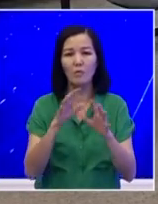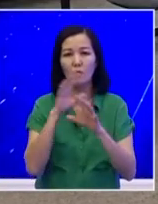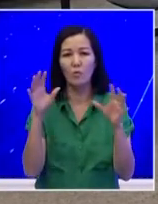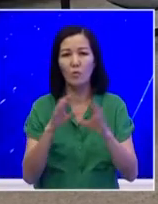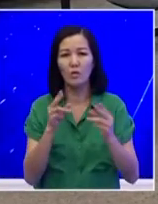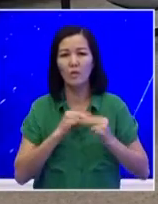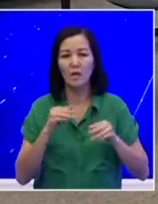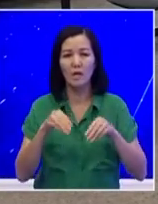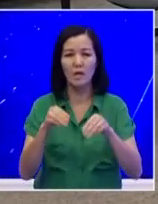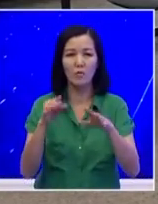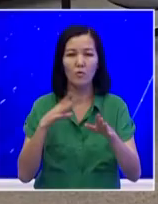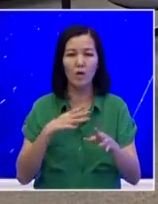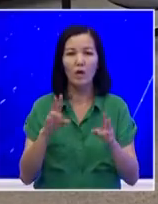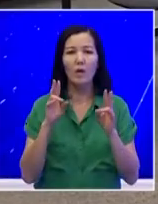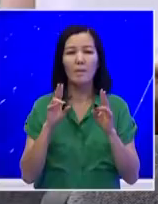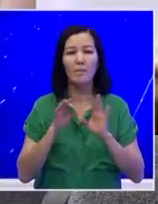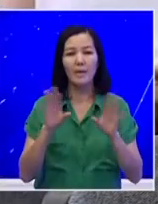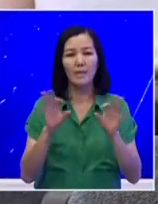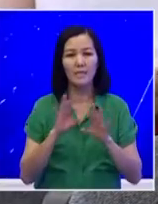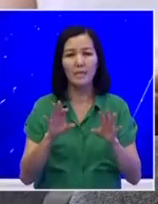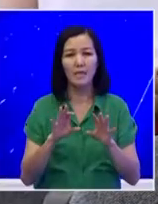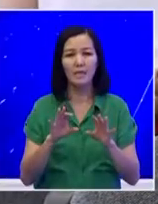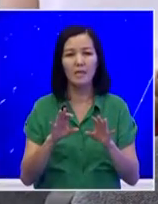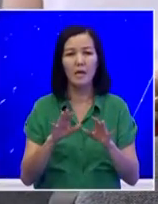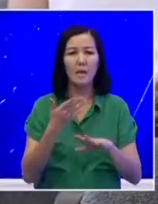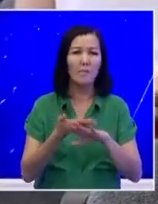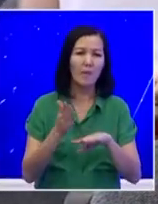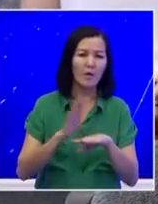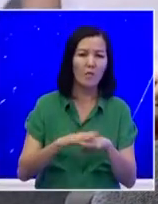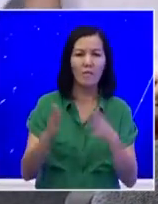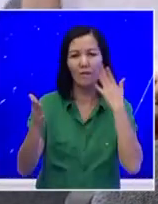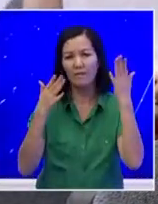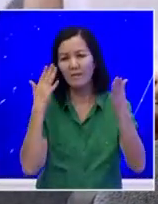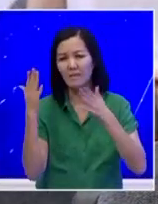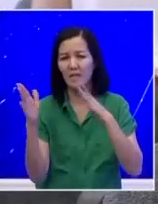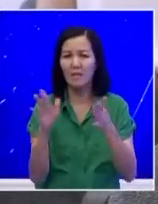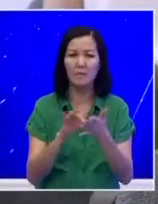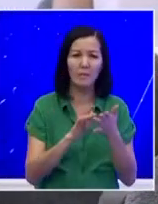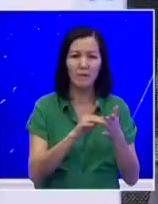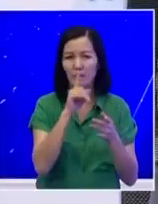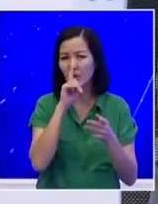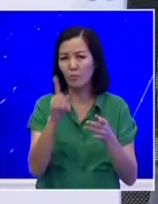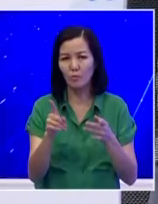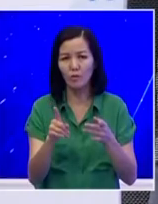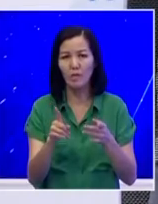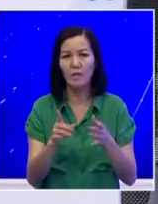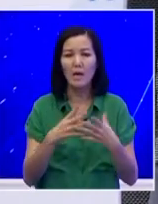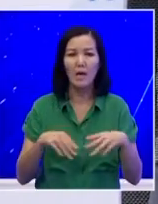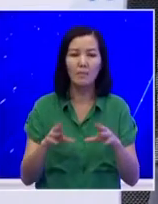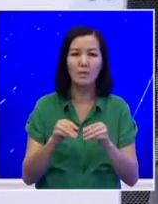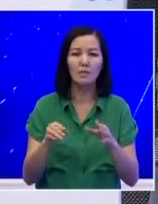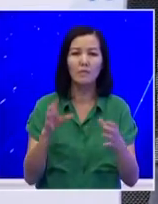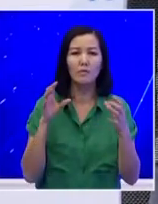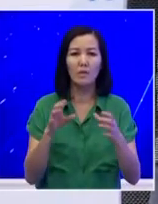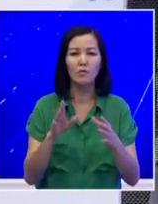своевременной работы на огородах, пояснили они. Однако ни о каких маевках и шашлыках и речи быть не может. Общественному